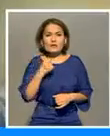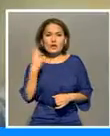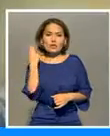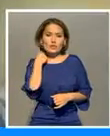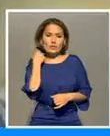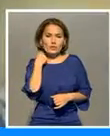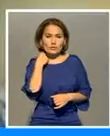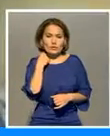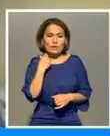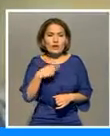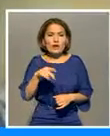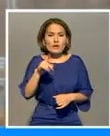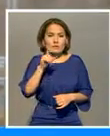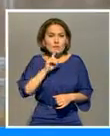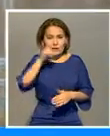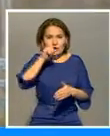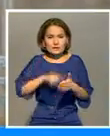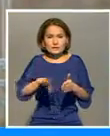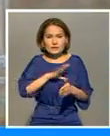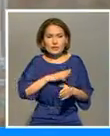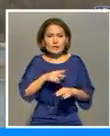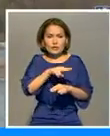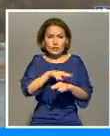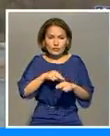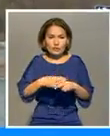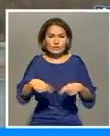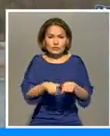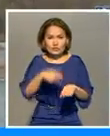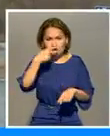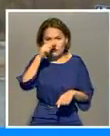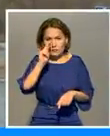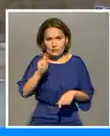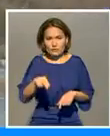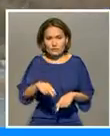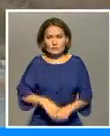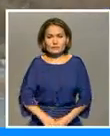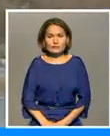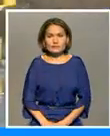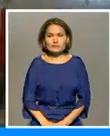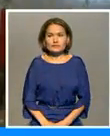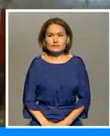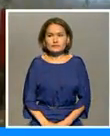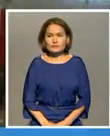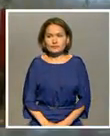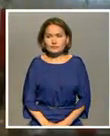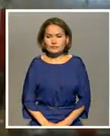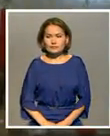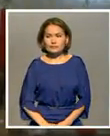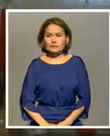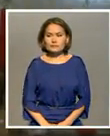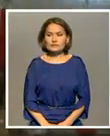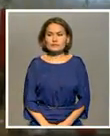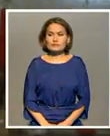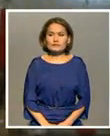деген болжамға сенбейді. Олар бұл іске құқық қорғаушылардың өздерінің қатысы бар болуы мүмкін деп отыр. Әңгімелердің арасында жаңағы